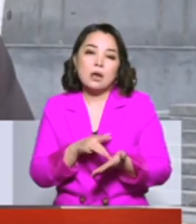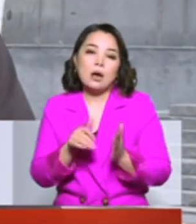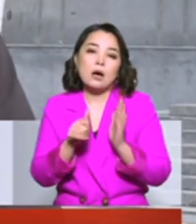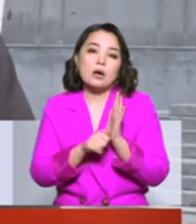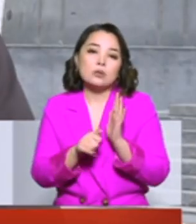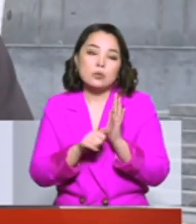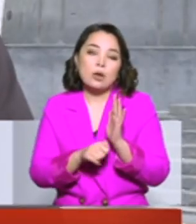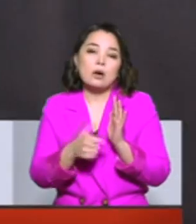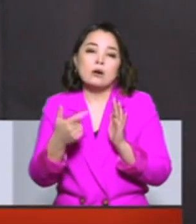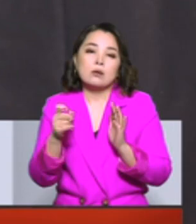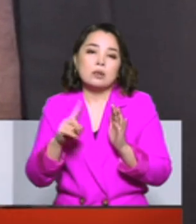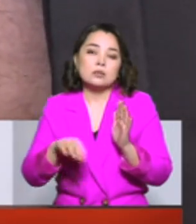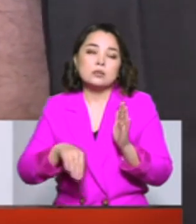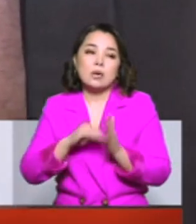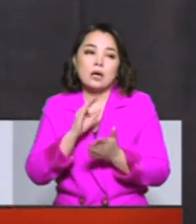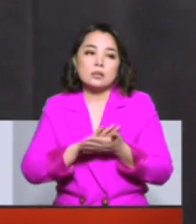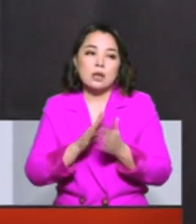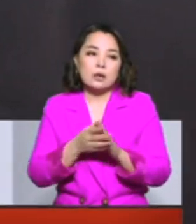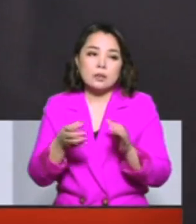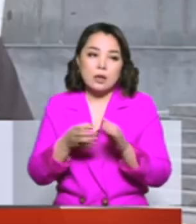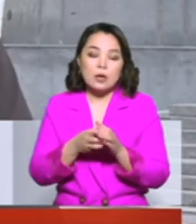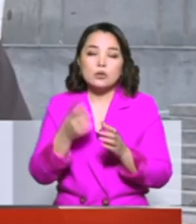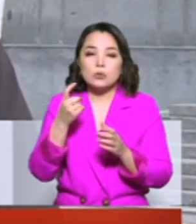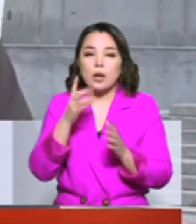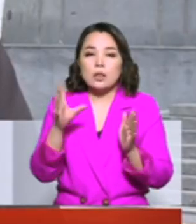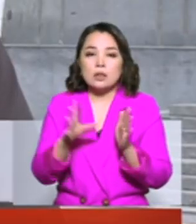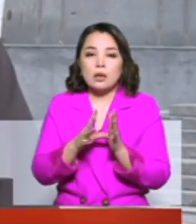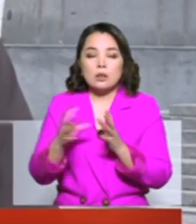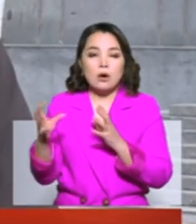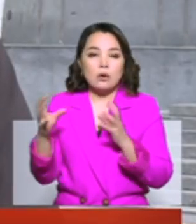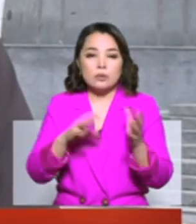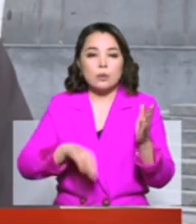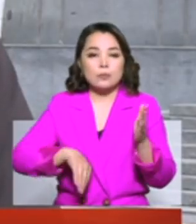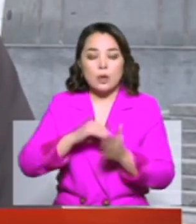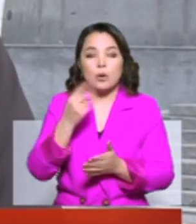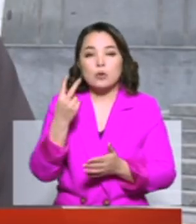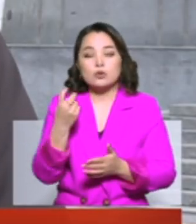қаласына 600 газбен сатып алынады, 100 электроавтобус алынады, және 100 троллейбус.